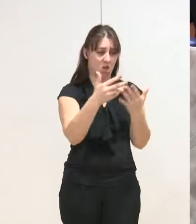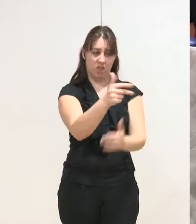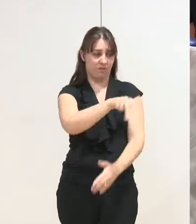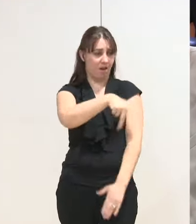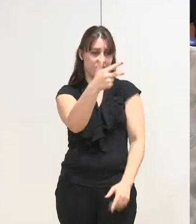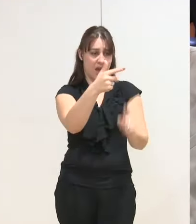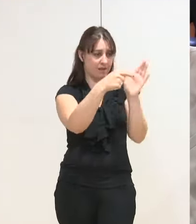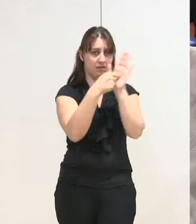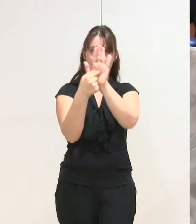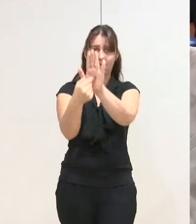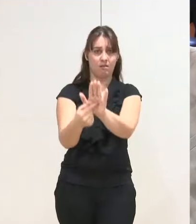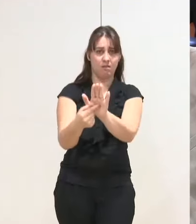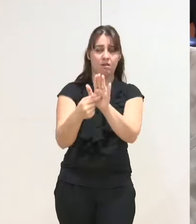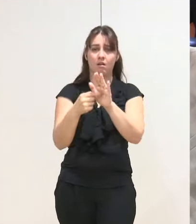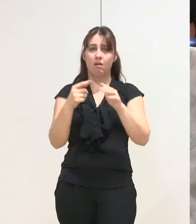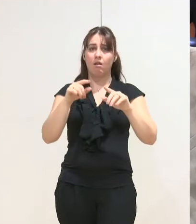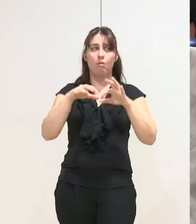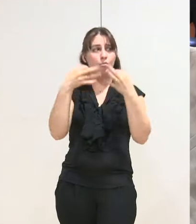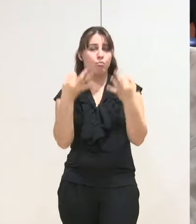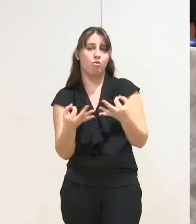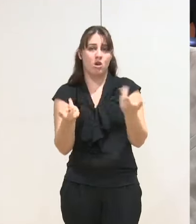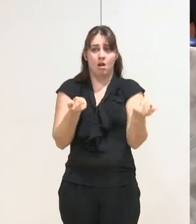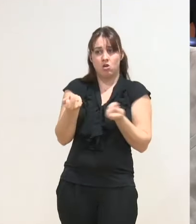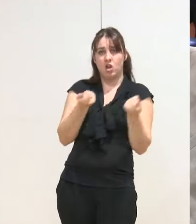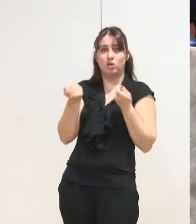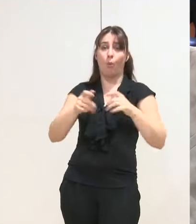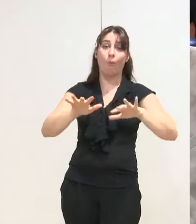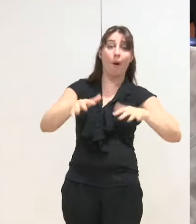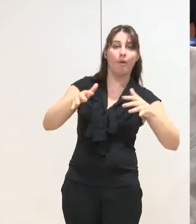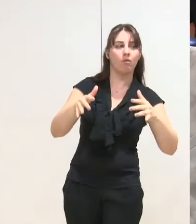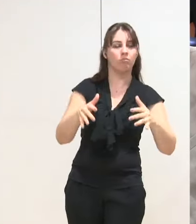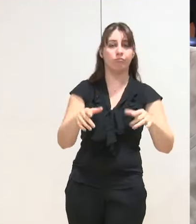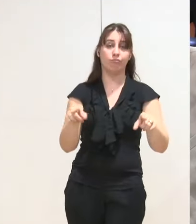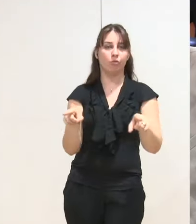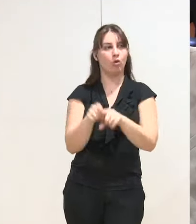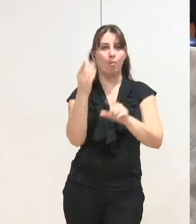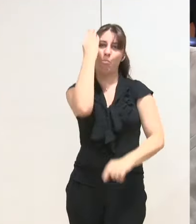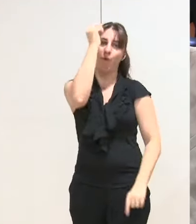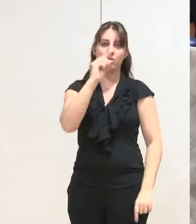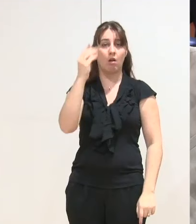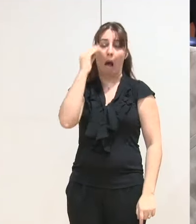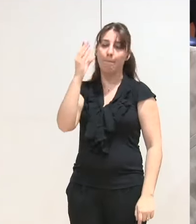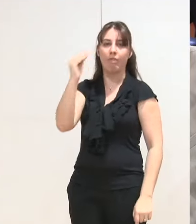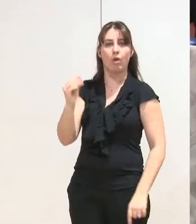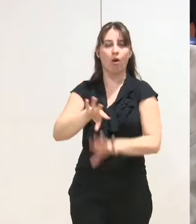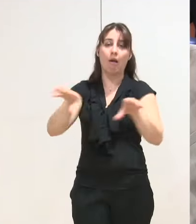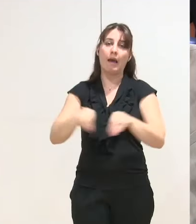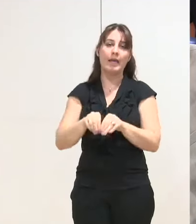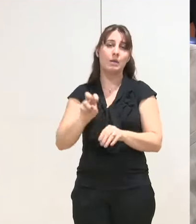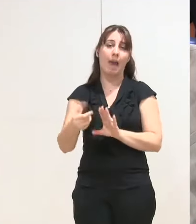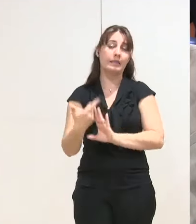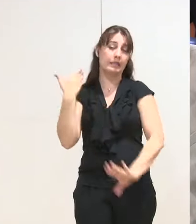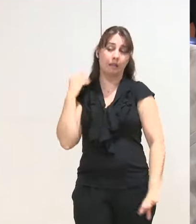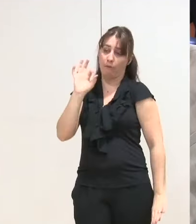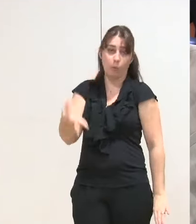besoin la gestion approximative pour ne pas dire l'amateurisme de nos prédécesseurs on